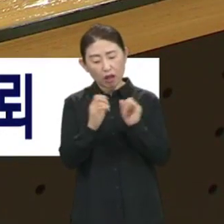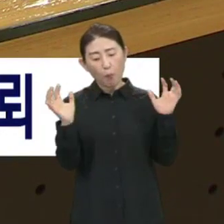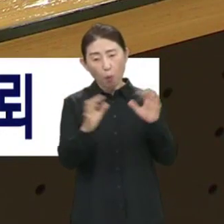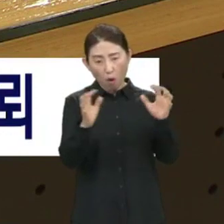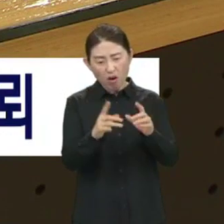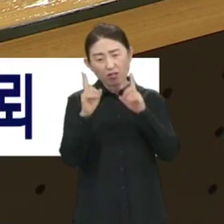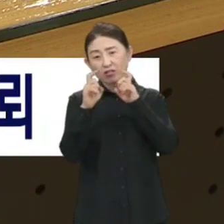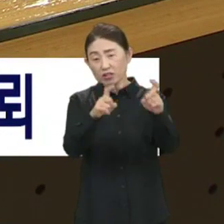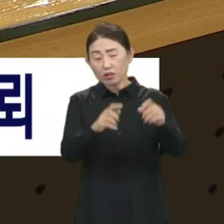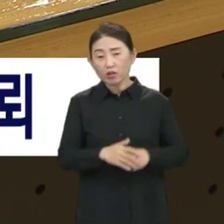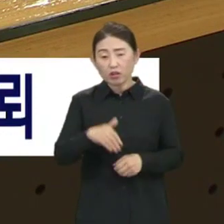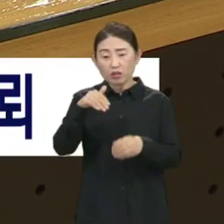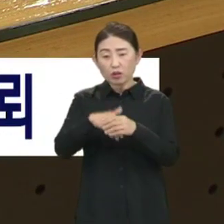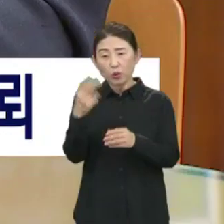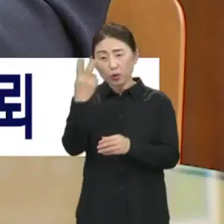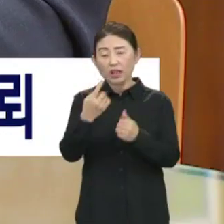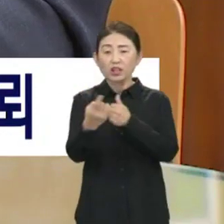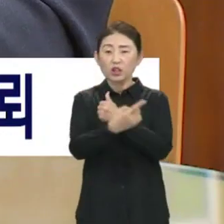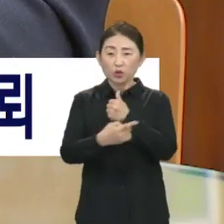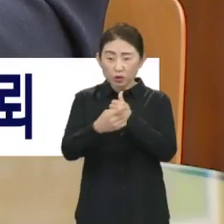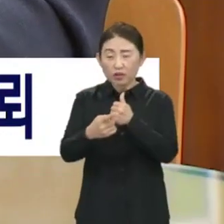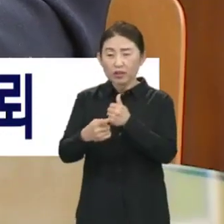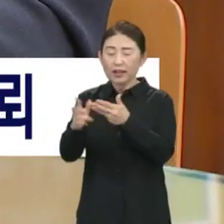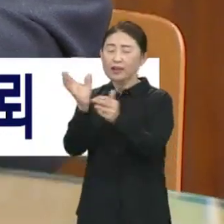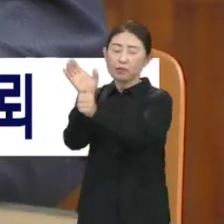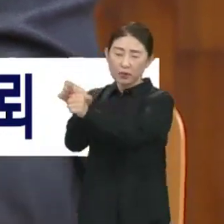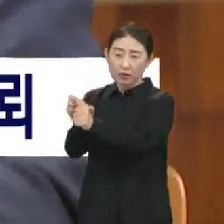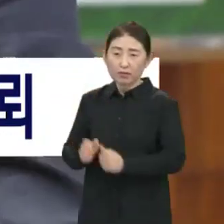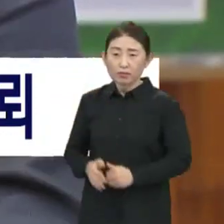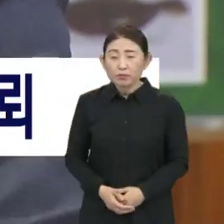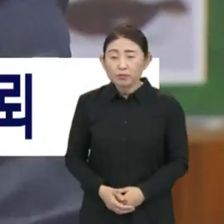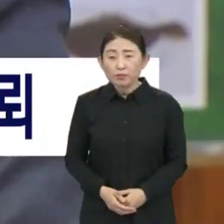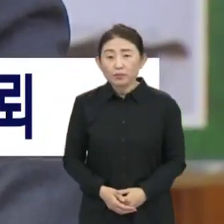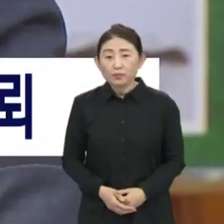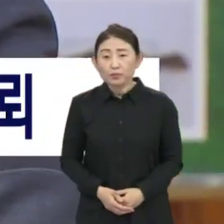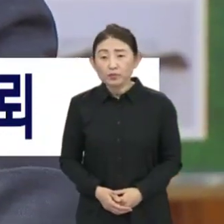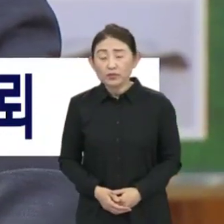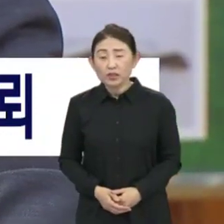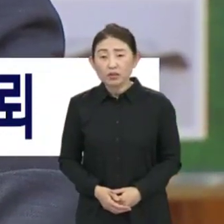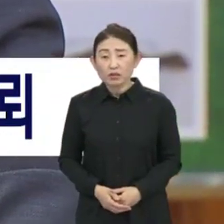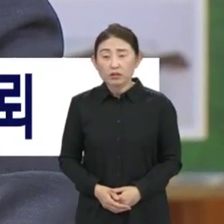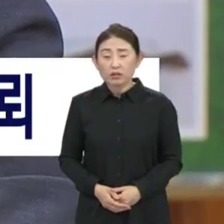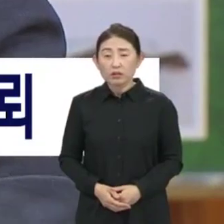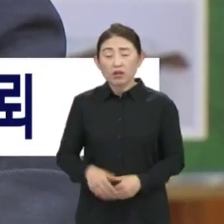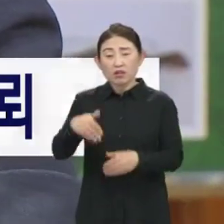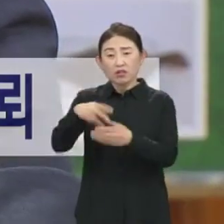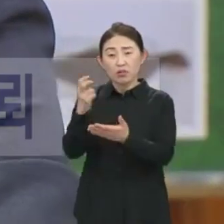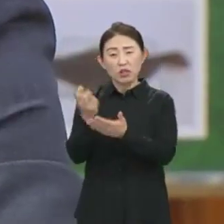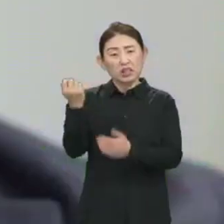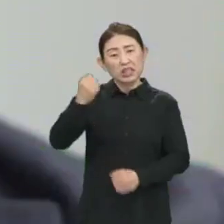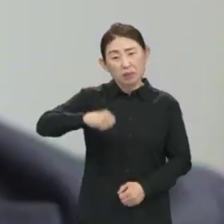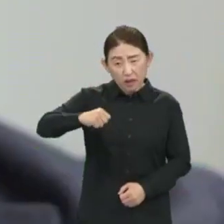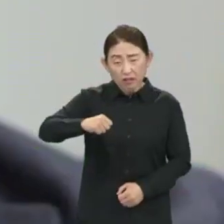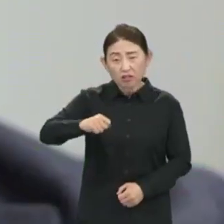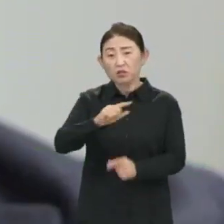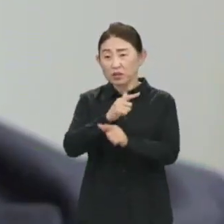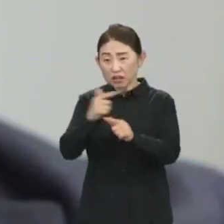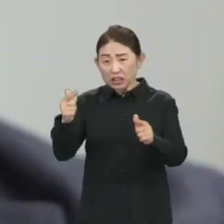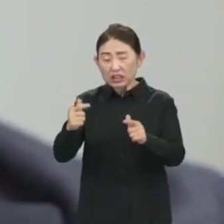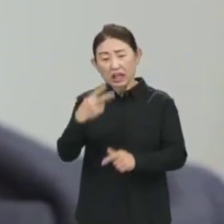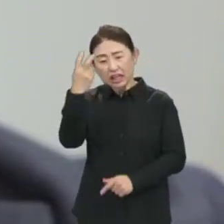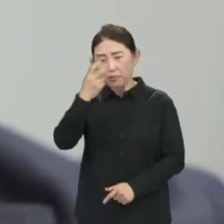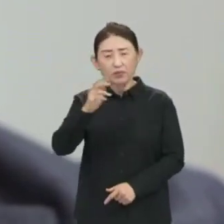대해서는 선거관리위원회에 입첩하기로 했습니다. 도 감사위원회는 선출직과 선거법 위반 여부에 등에 대해서는